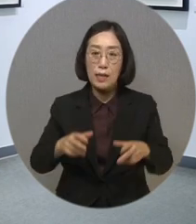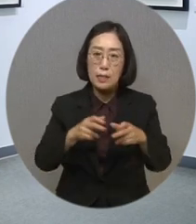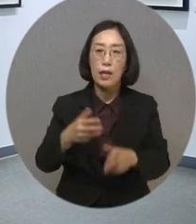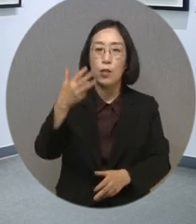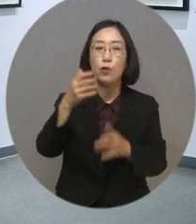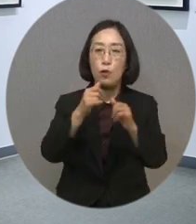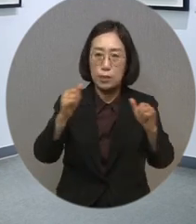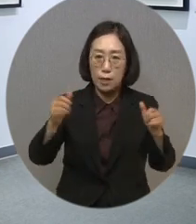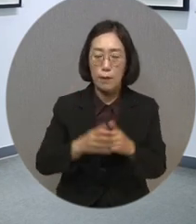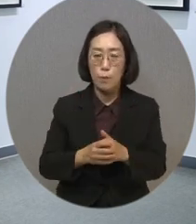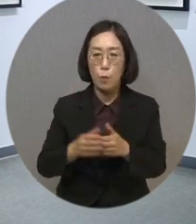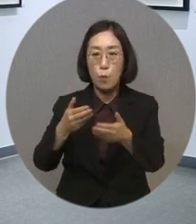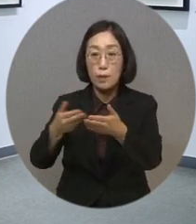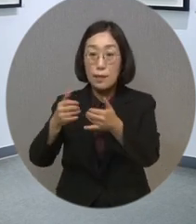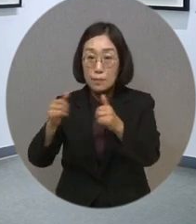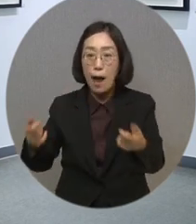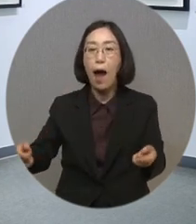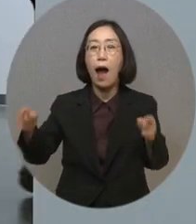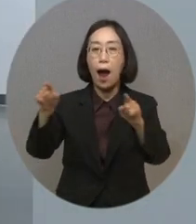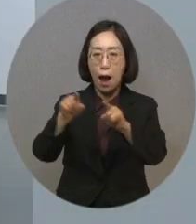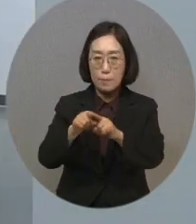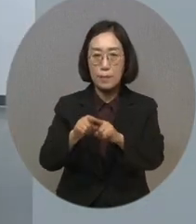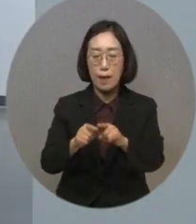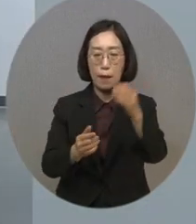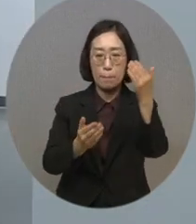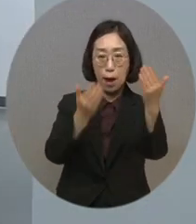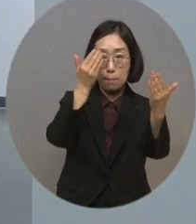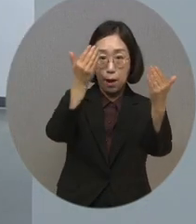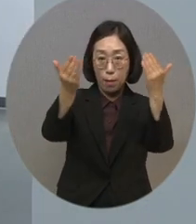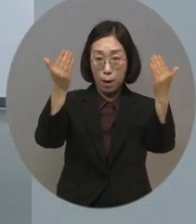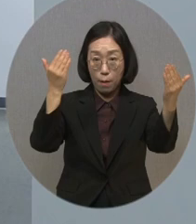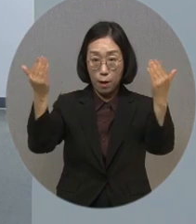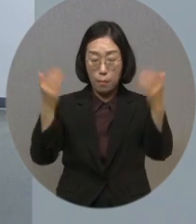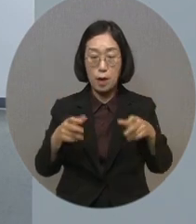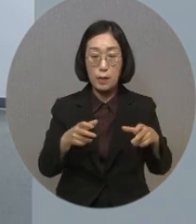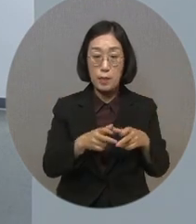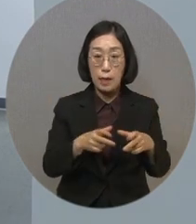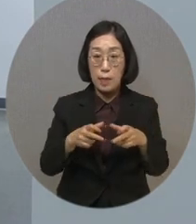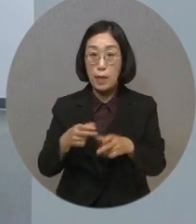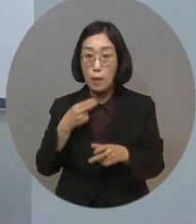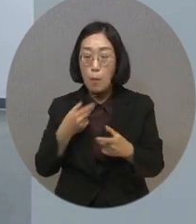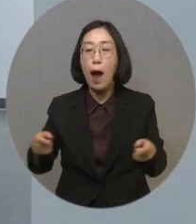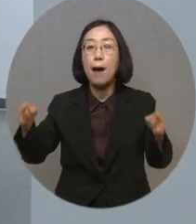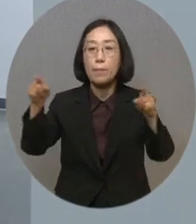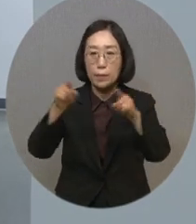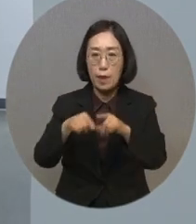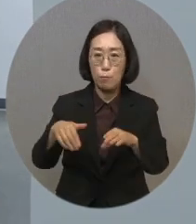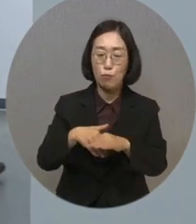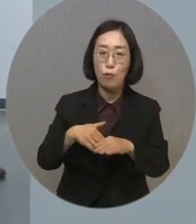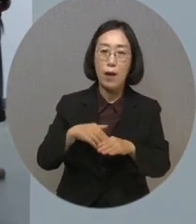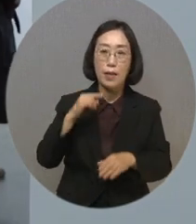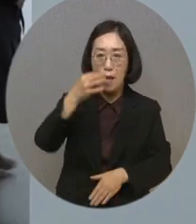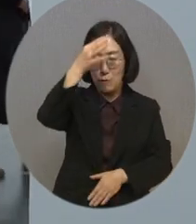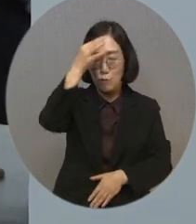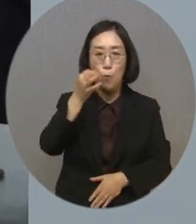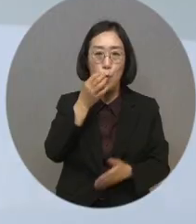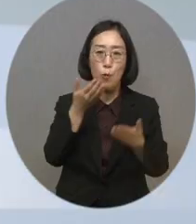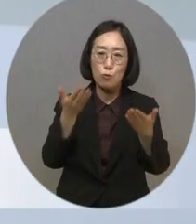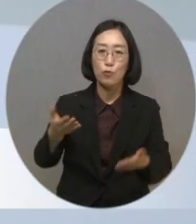지역 캘리그라피 작가들의 콜라보 전시로 장애인과 비장애인이 함께하는 문화예술의 장으로 으로 호평